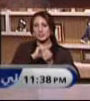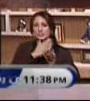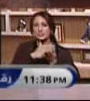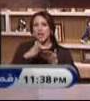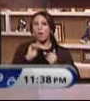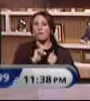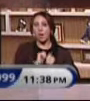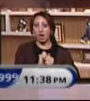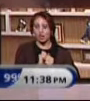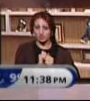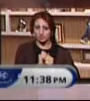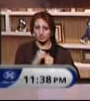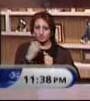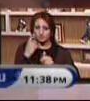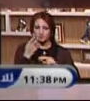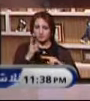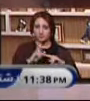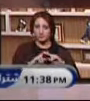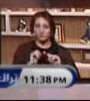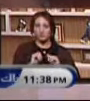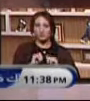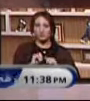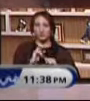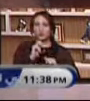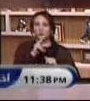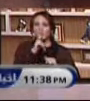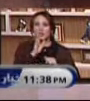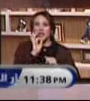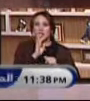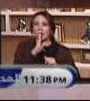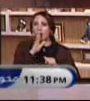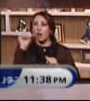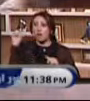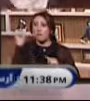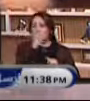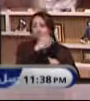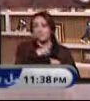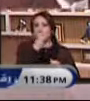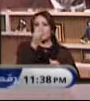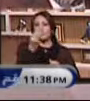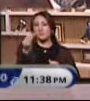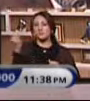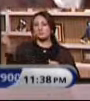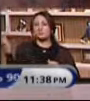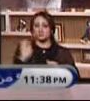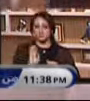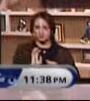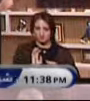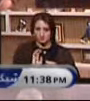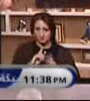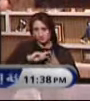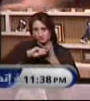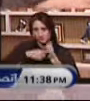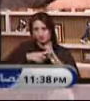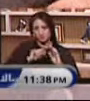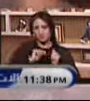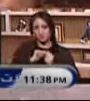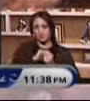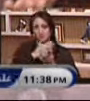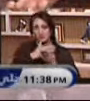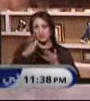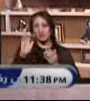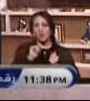قال قتل النفس التي حرم الله الا بالحق يعني ايه بالحق يعني يستحق القتل لكن غير كده مش اي